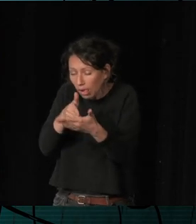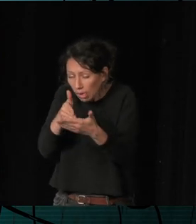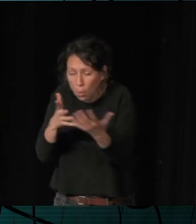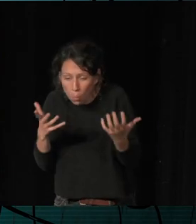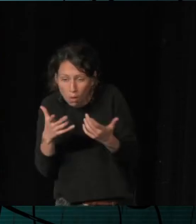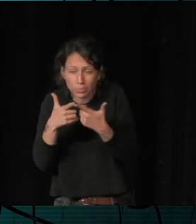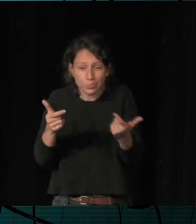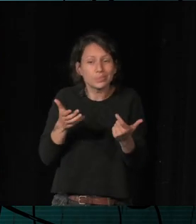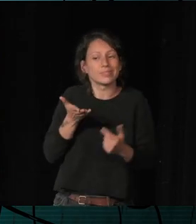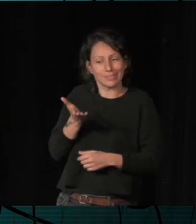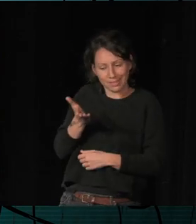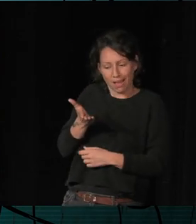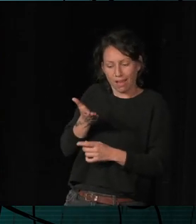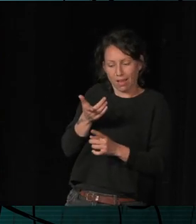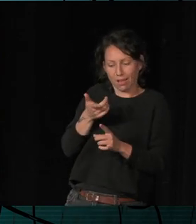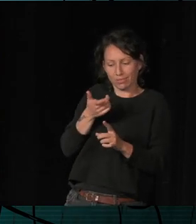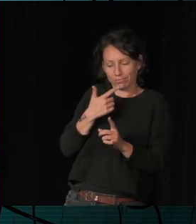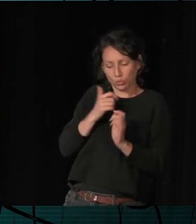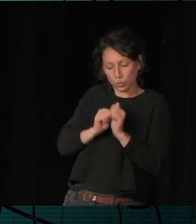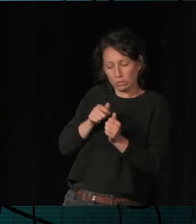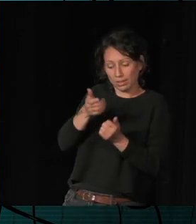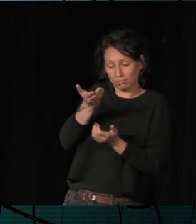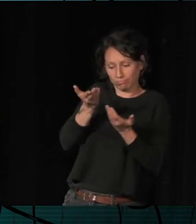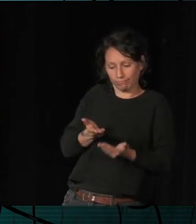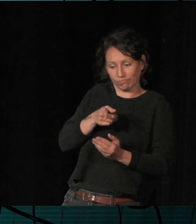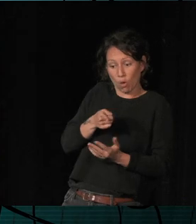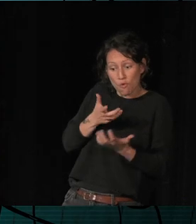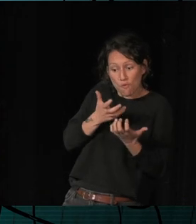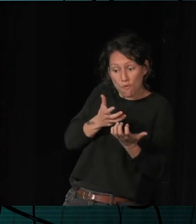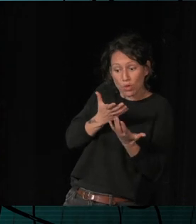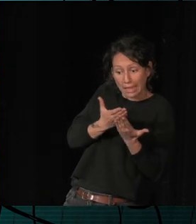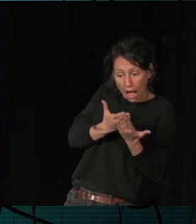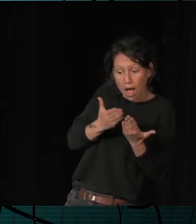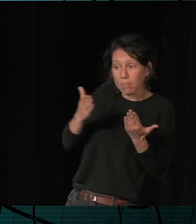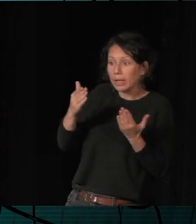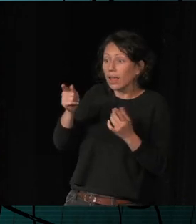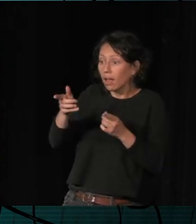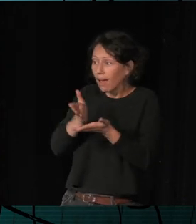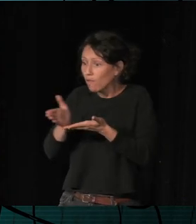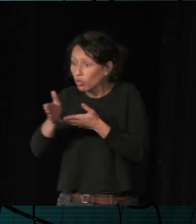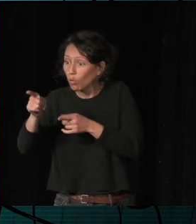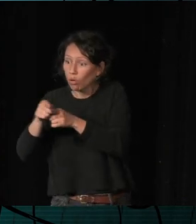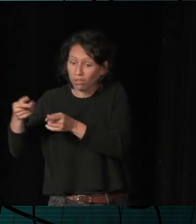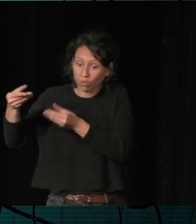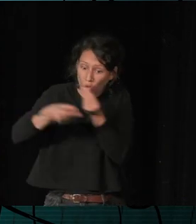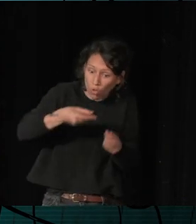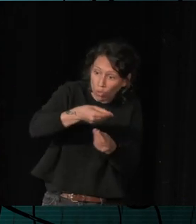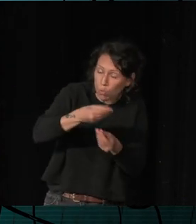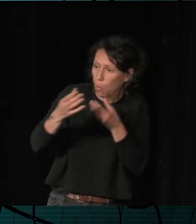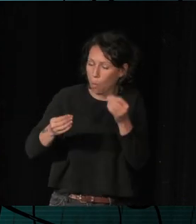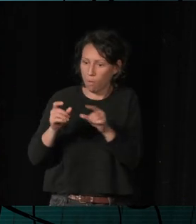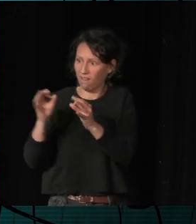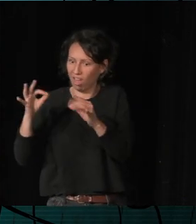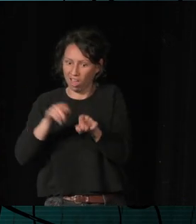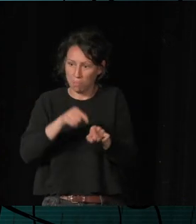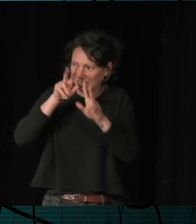ce que le personnage veut et ce que le monde lui donne. Le personnage est frustré que le monde ne lui donne pas ce qu'il veut, et du coup,